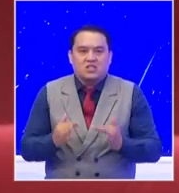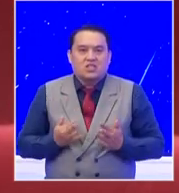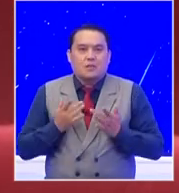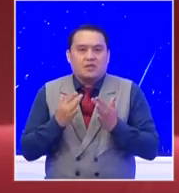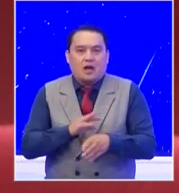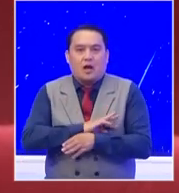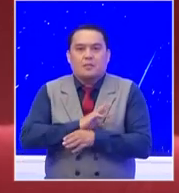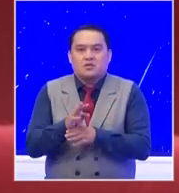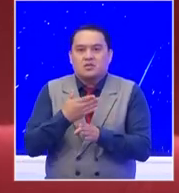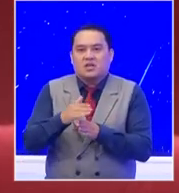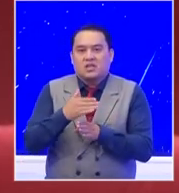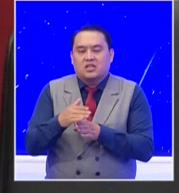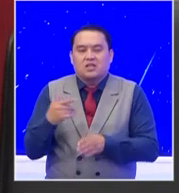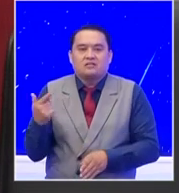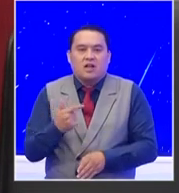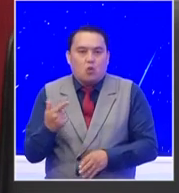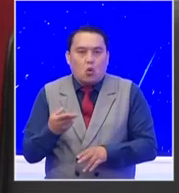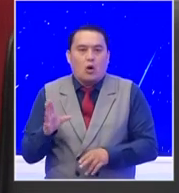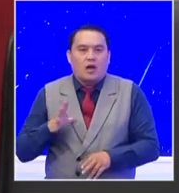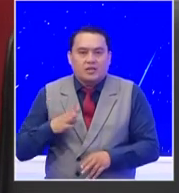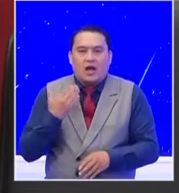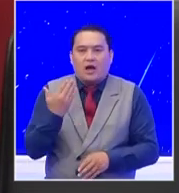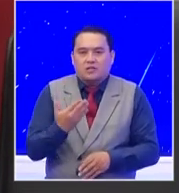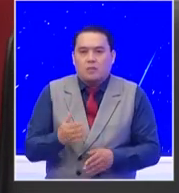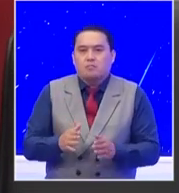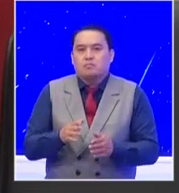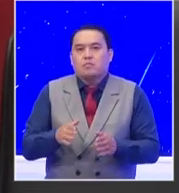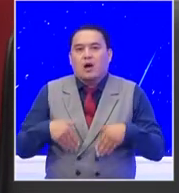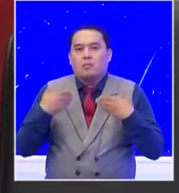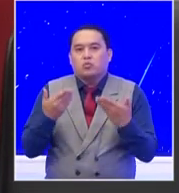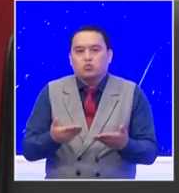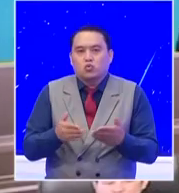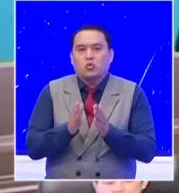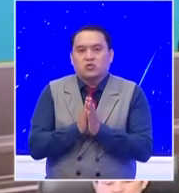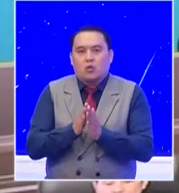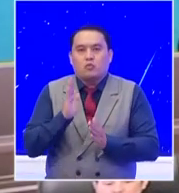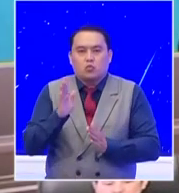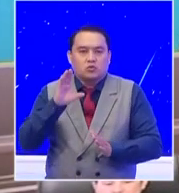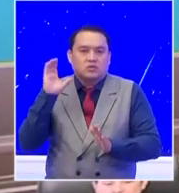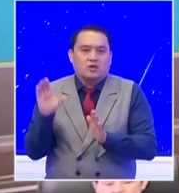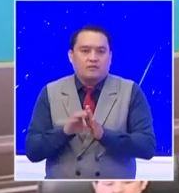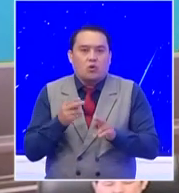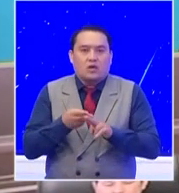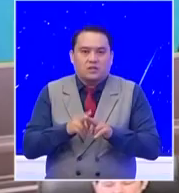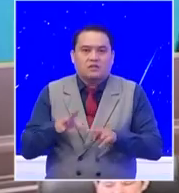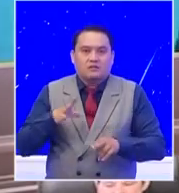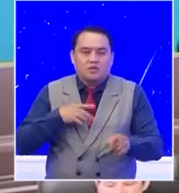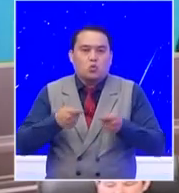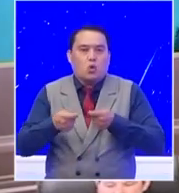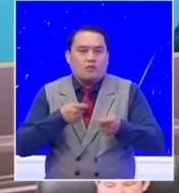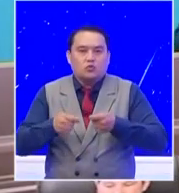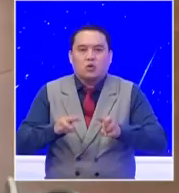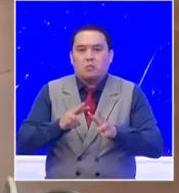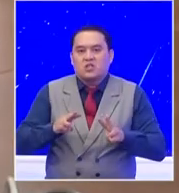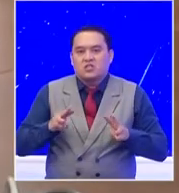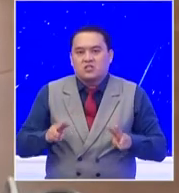снижения требований по обеспечению кредитного залога. Ни одна просьба не останется неуслышанной, заявили в кулуарах правительства.